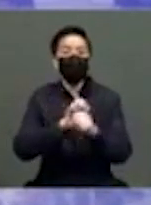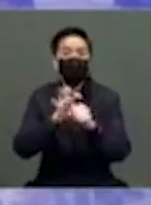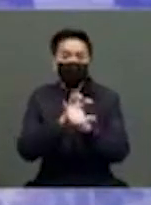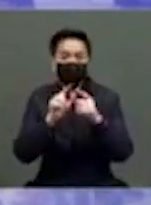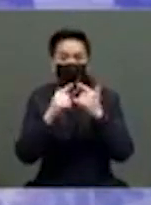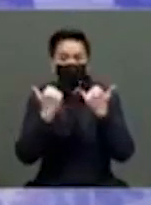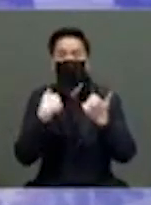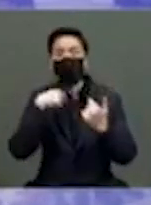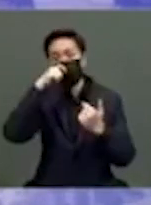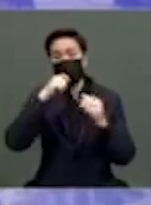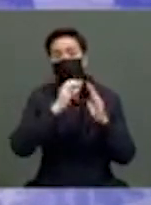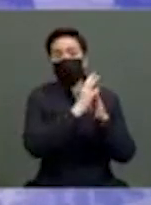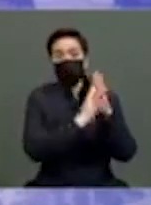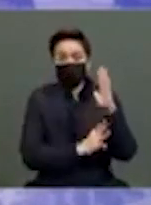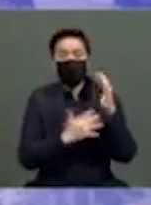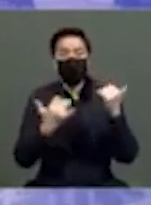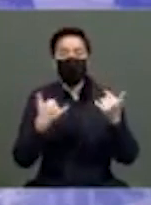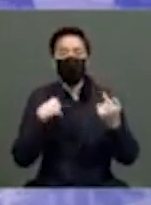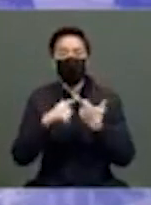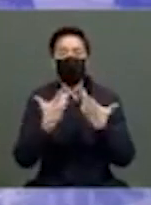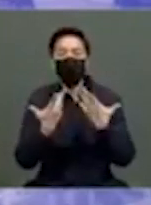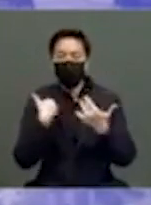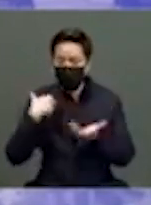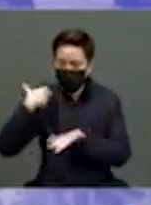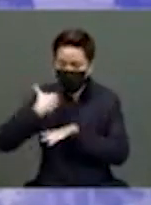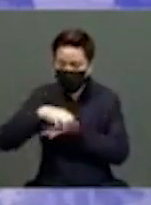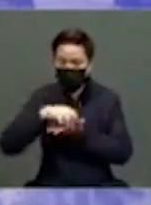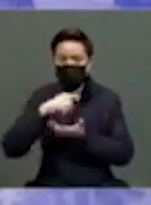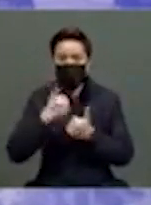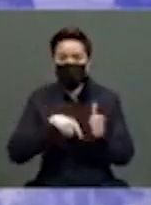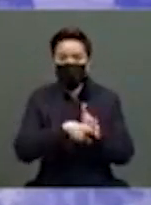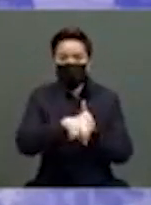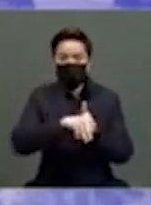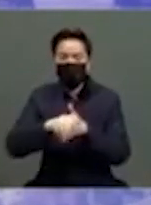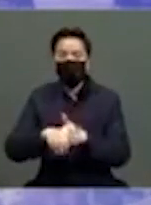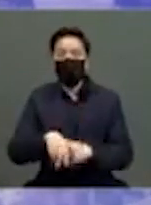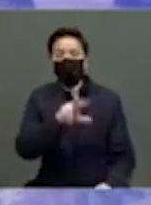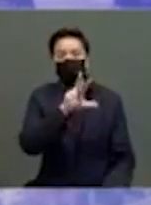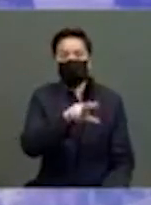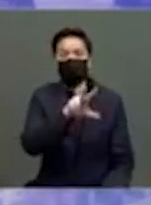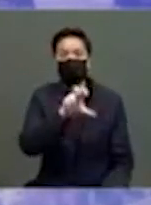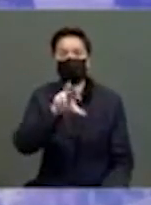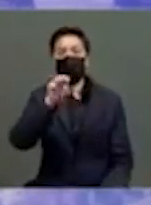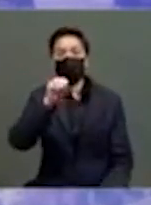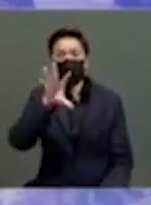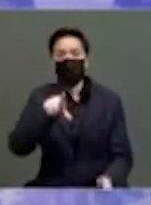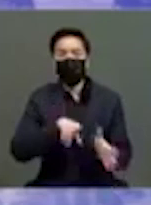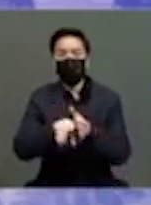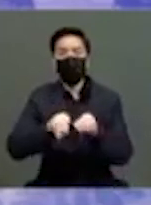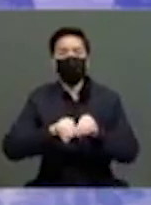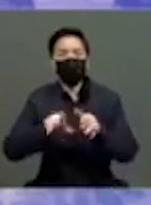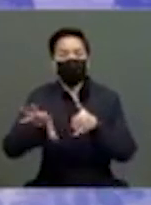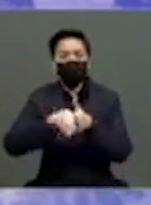ในประเทศไทยนะครับวันนี้มีการรายงานอยู่ที่3355รายนะ